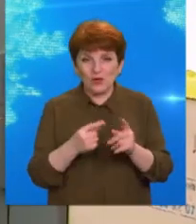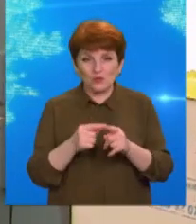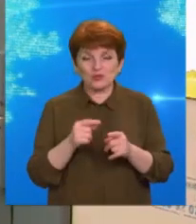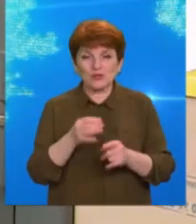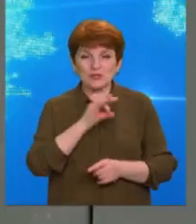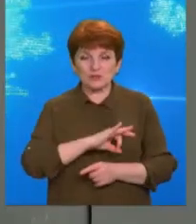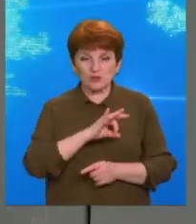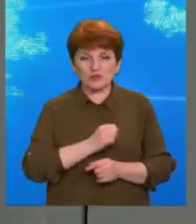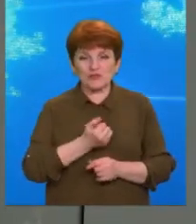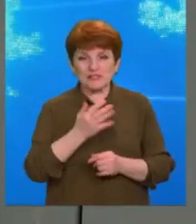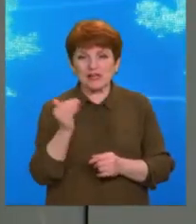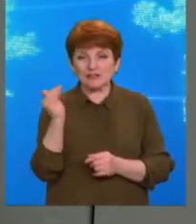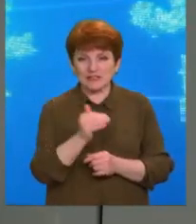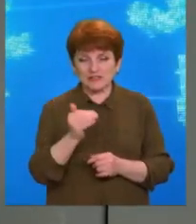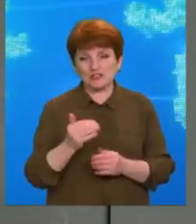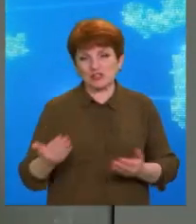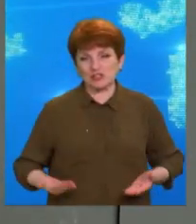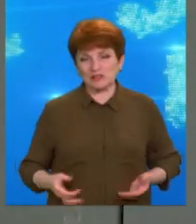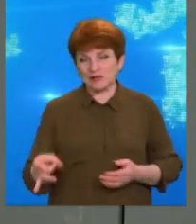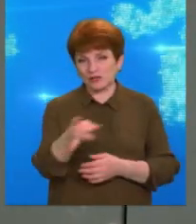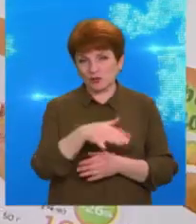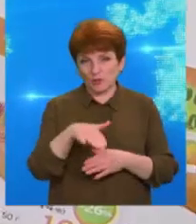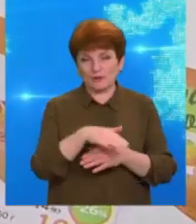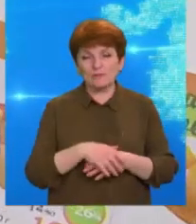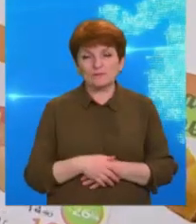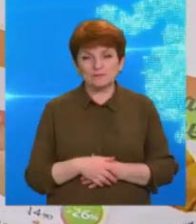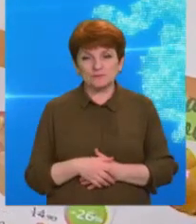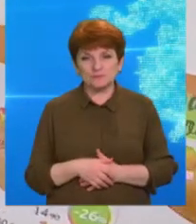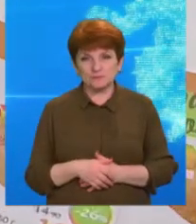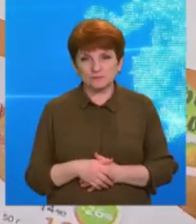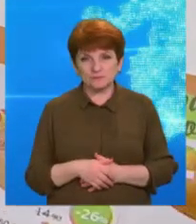используют несколько тысяч жителей региона. Леонид Клеменчук, Павел Головин, ОТВ.